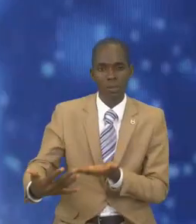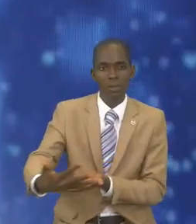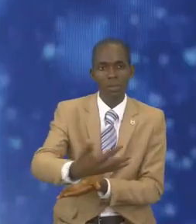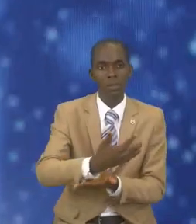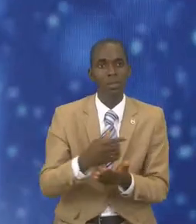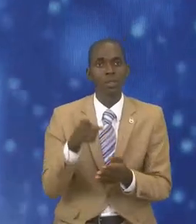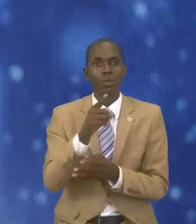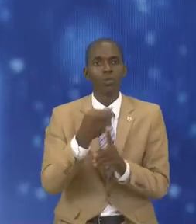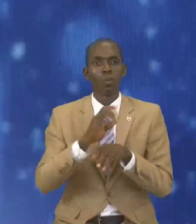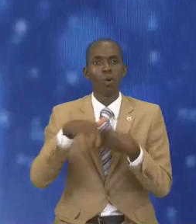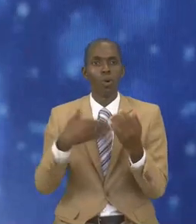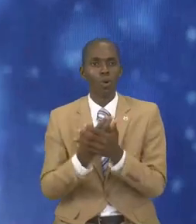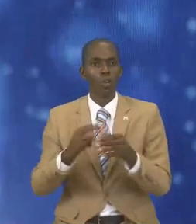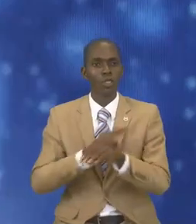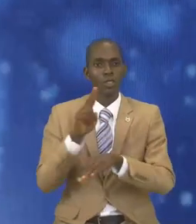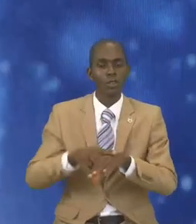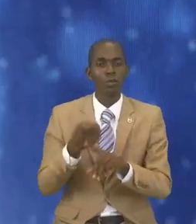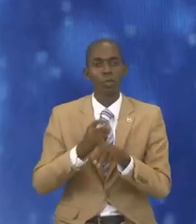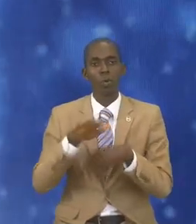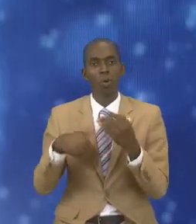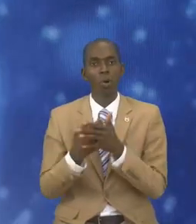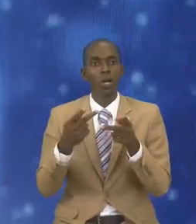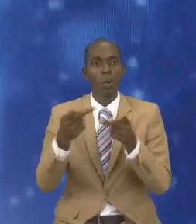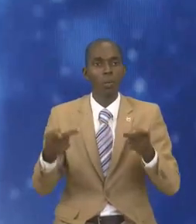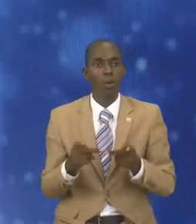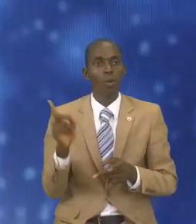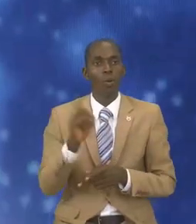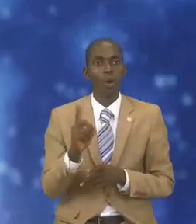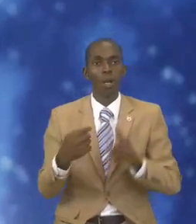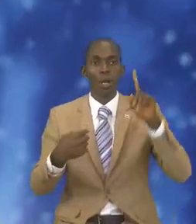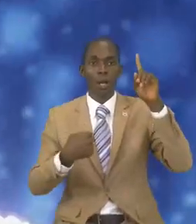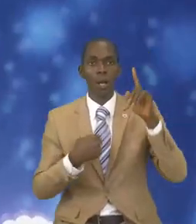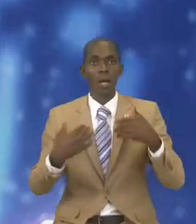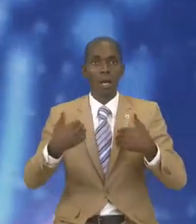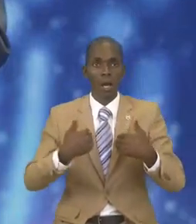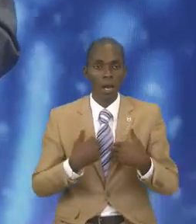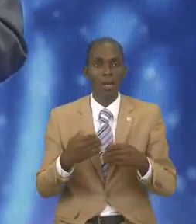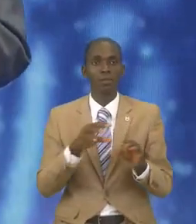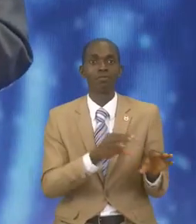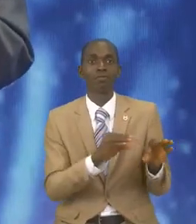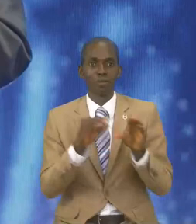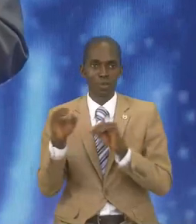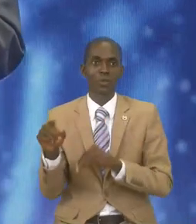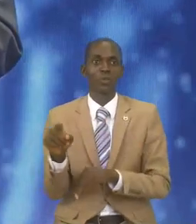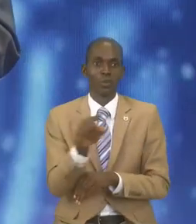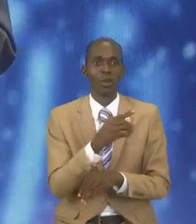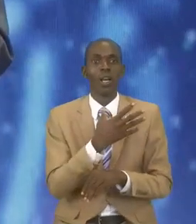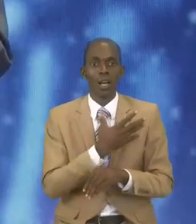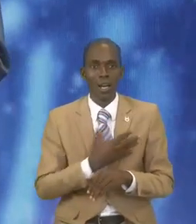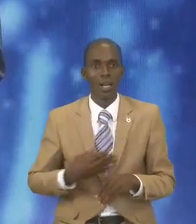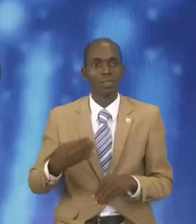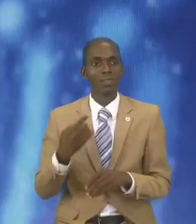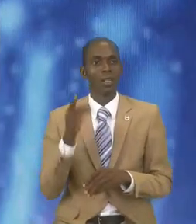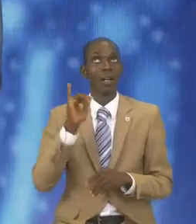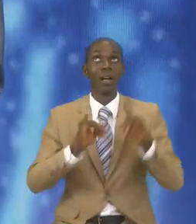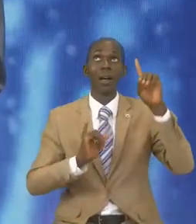les lieux où je vous ai chassés, dit l'Éternel. Et je vous ramènerai dans le lieu d'où